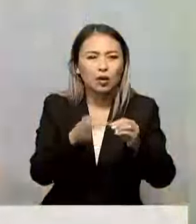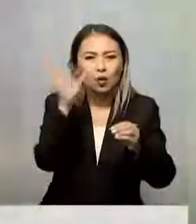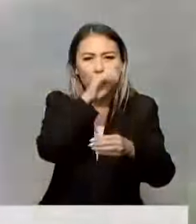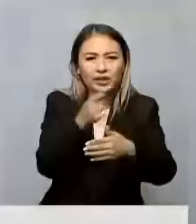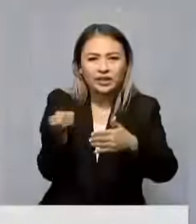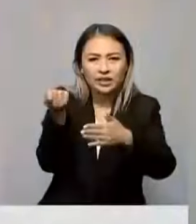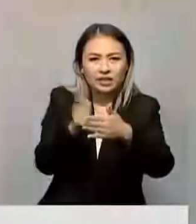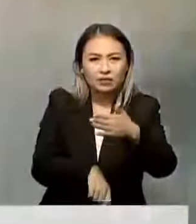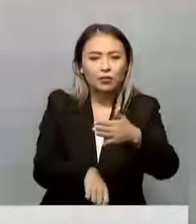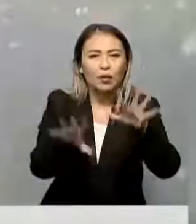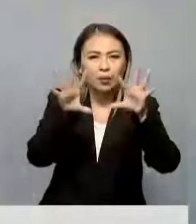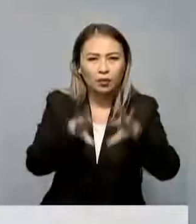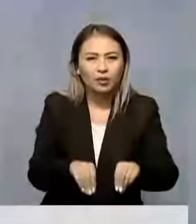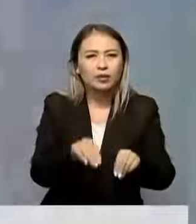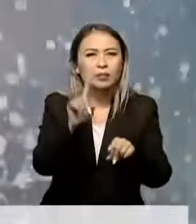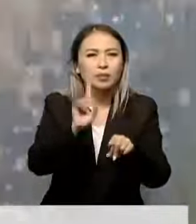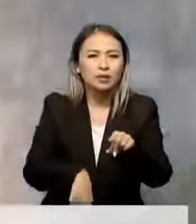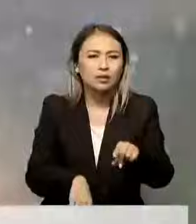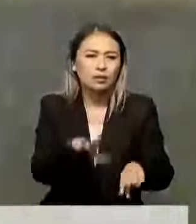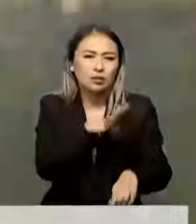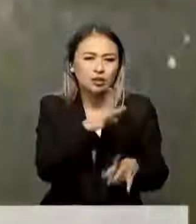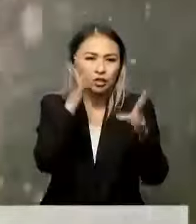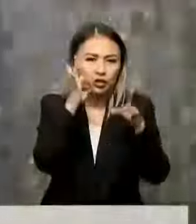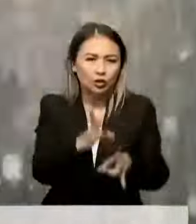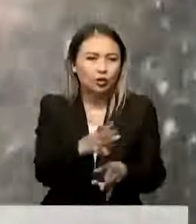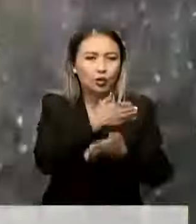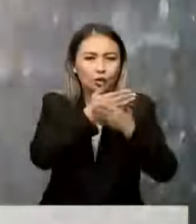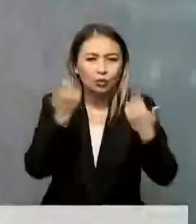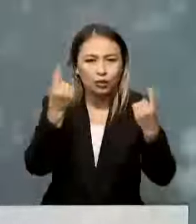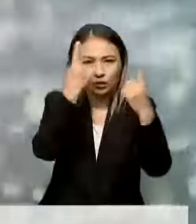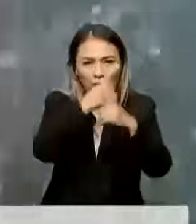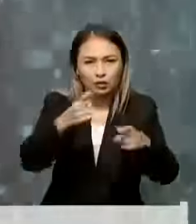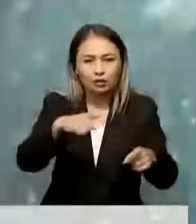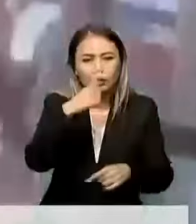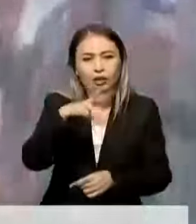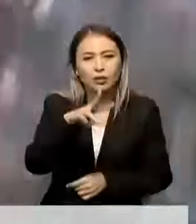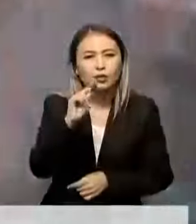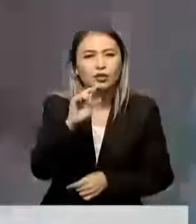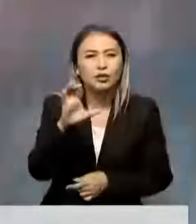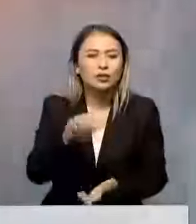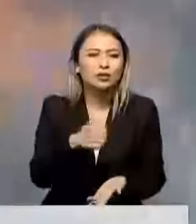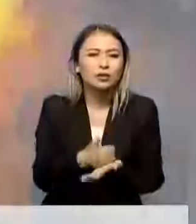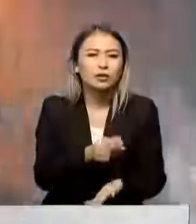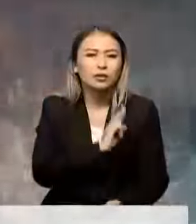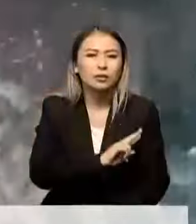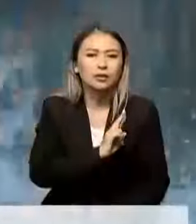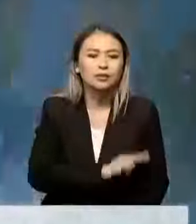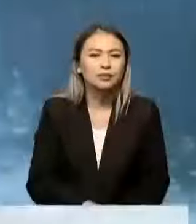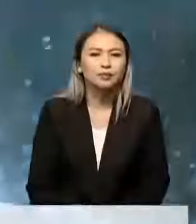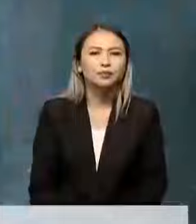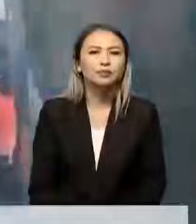үлгерді. Сөйтіп, отты сөндіріп, қауіптің бетін қайтарды. Зардап шеккендер жоқ деп хабарлады қалалық төтенше жағдай қызметінің баспасөз